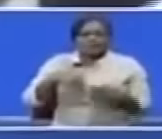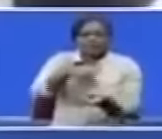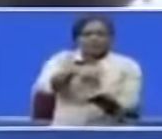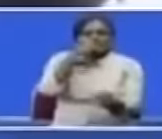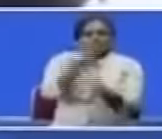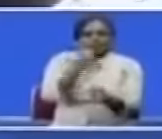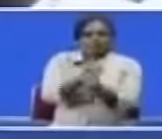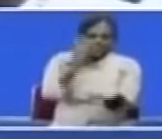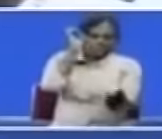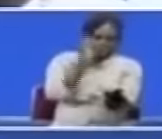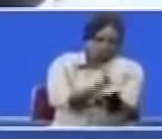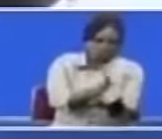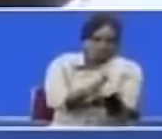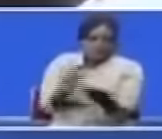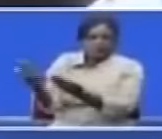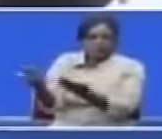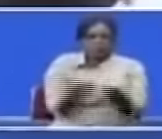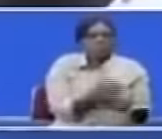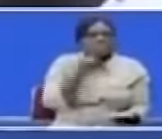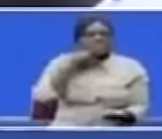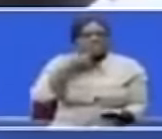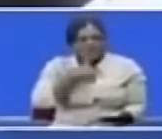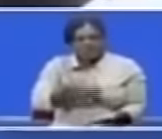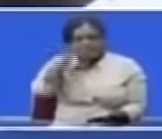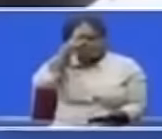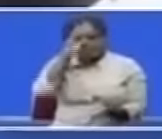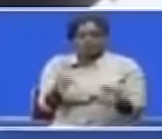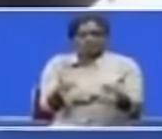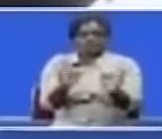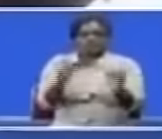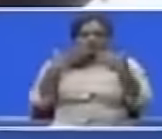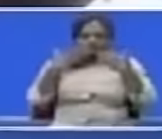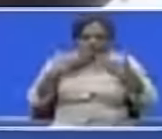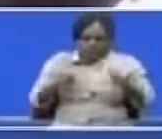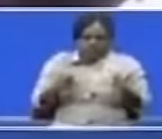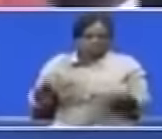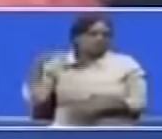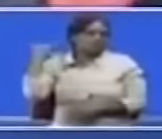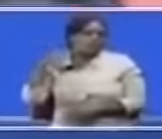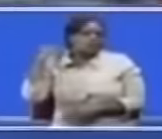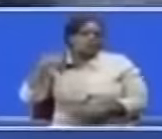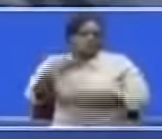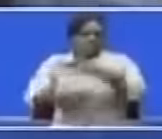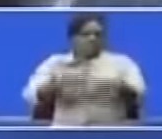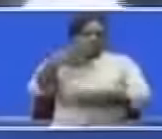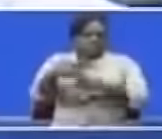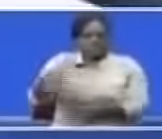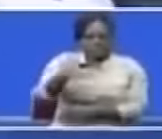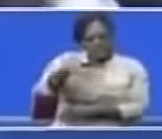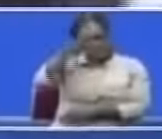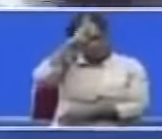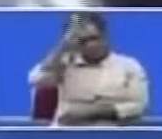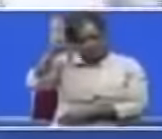miongoni mwao na kuwaleta maafisa ambao wao watashirikiana na wananchi kumaliza visa vya uhalifu vinavyozidi kukidhiri katika eneo